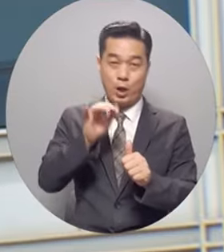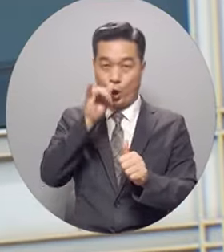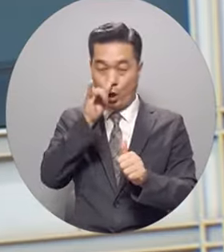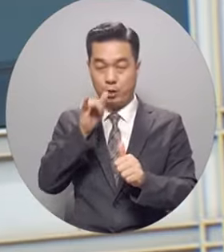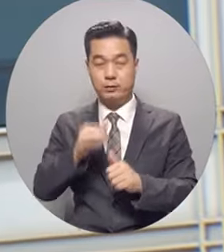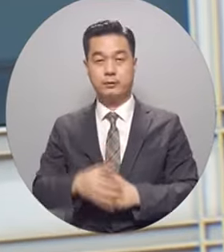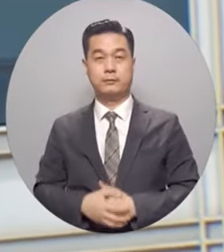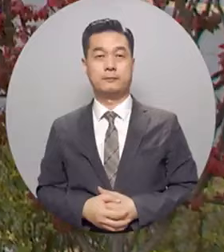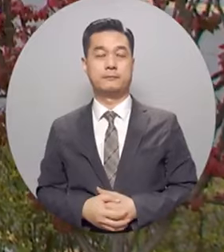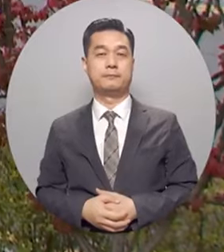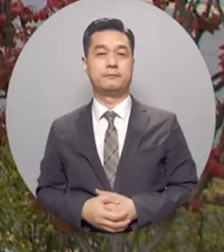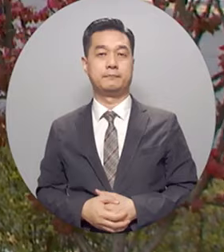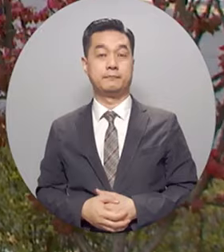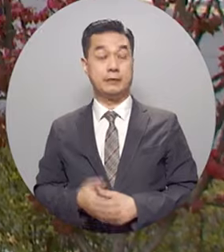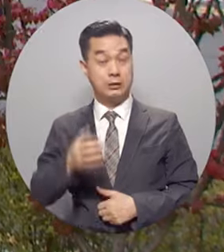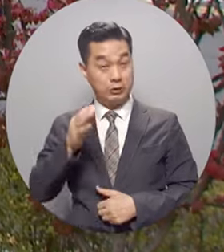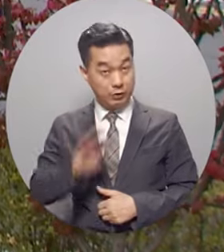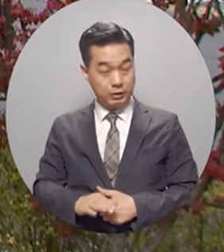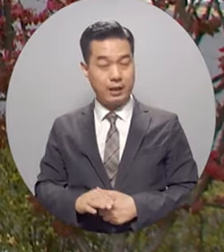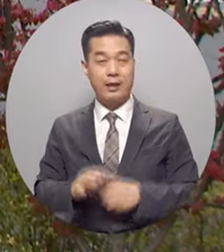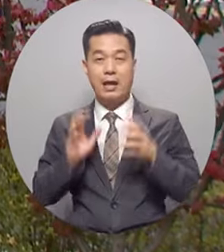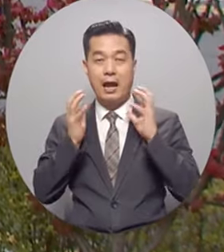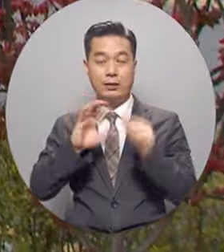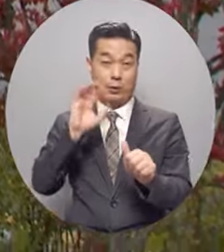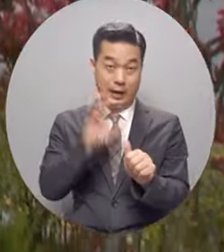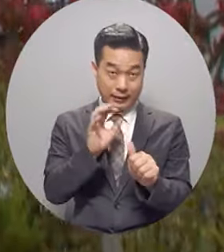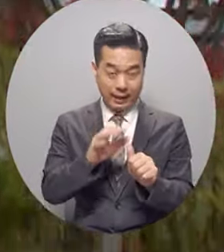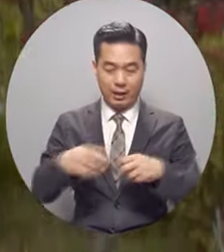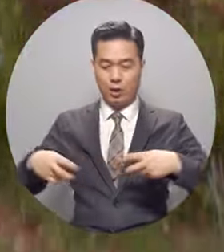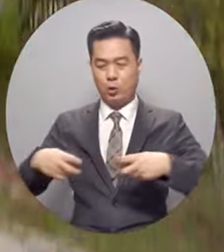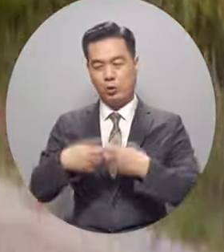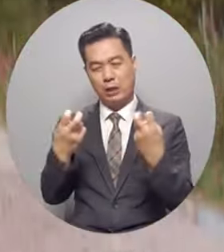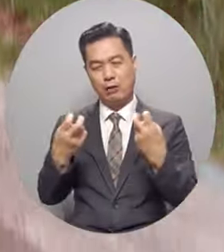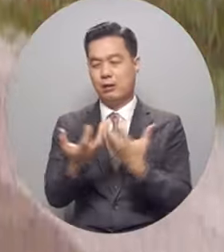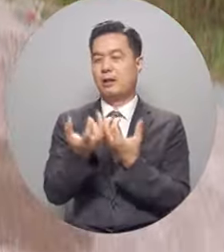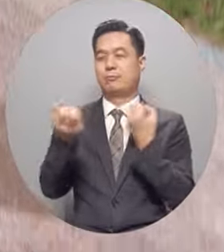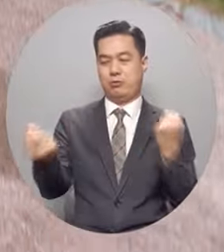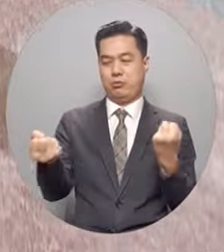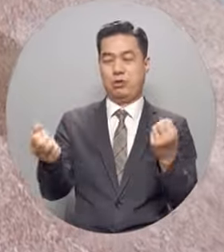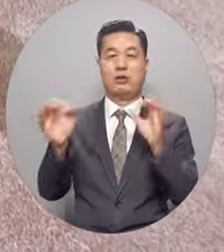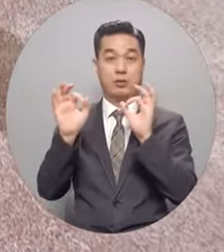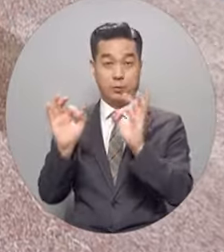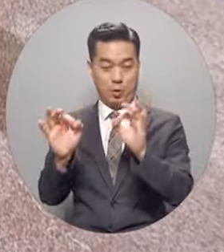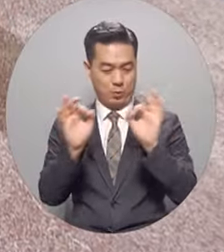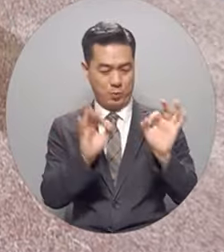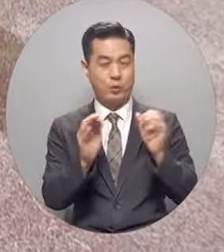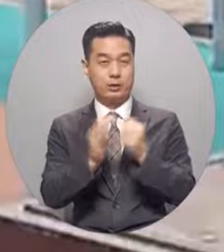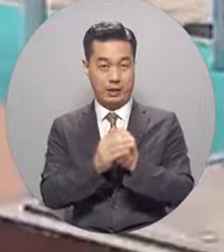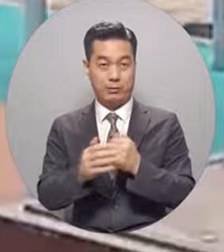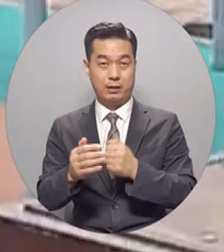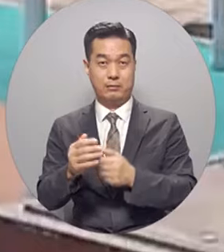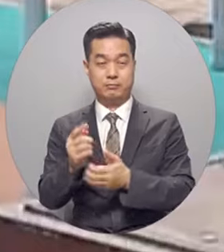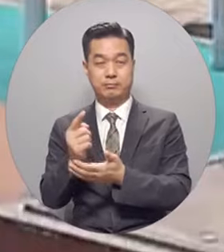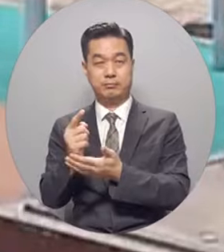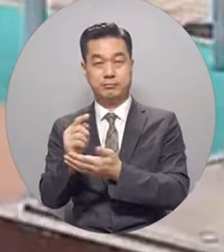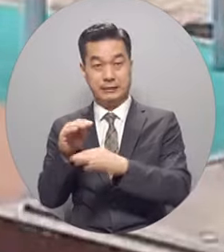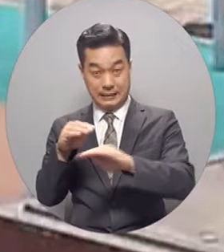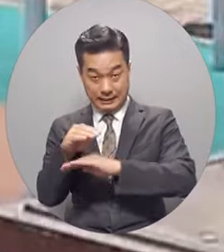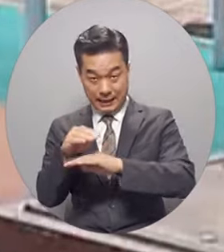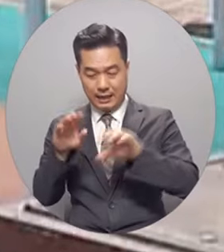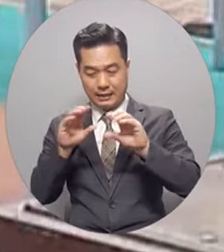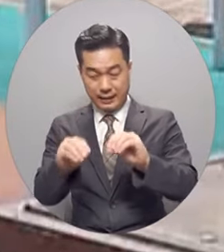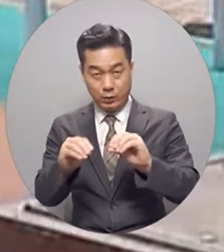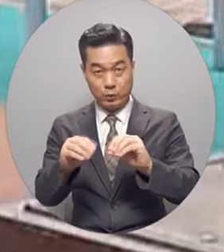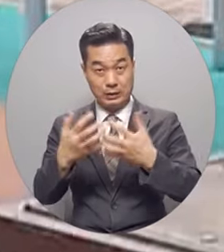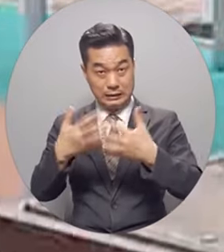밝혔습니다 다만 경찰은 아동학대와 교통 사고를 별개의 사건으로 보고 차량 제동 장치 분석과 CCTV 등을